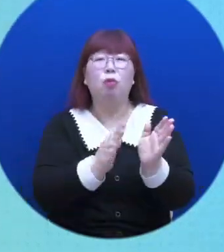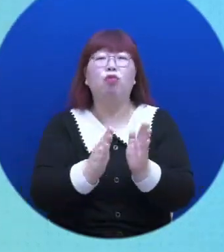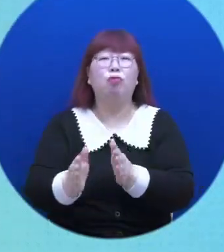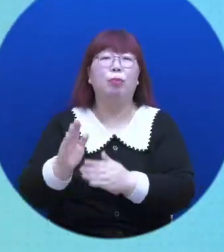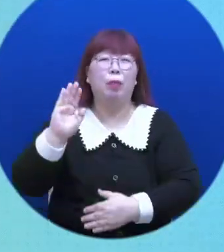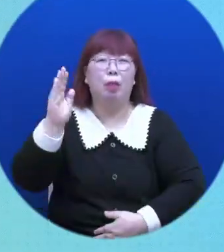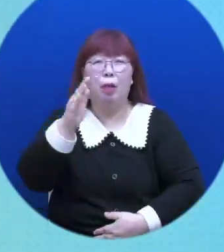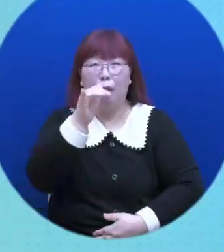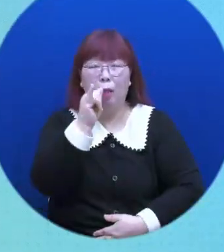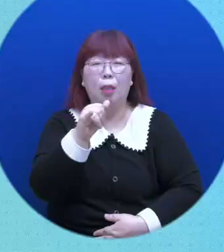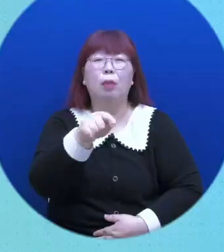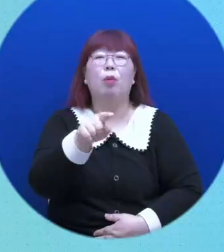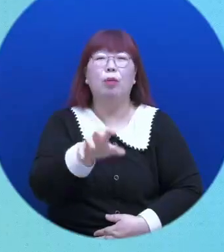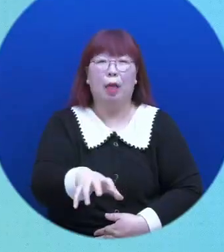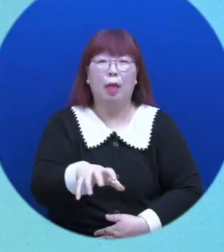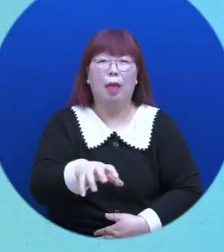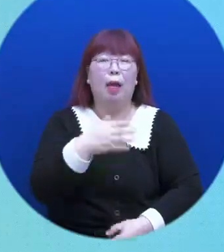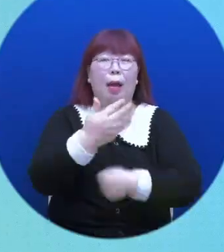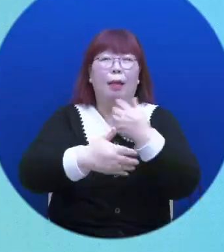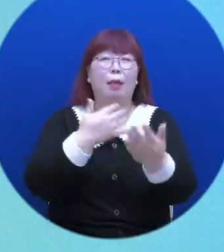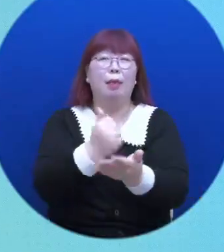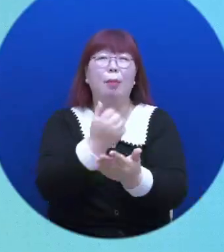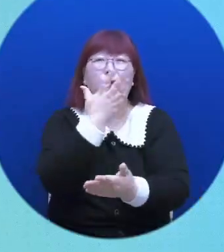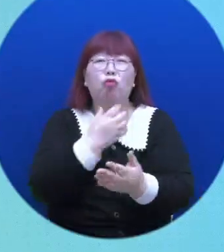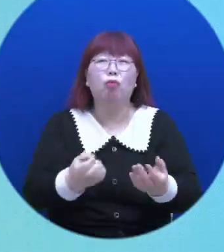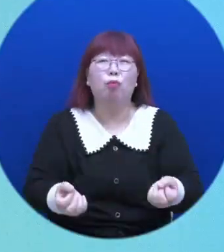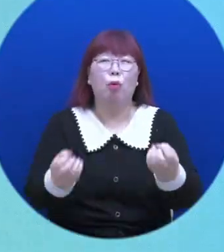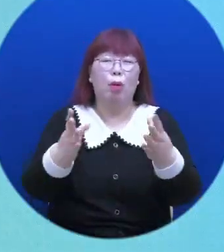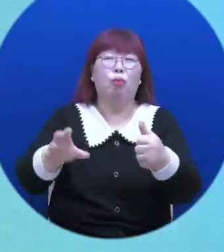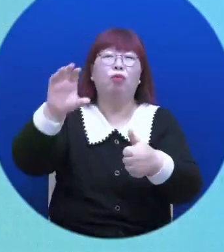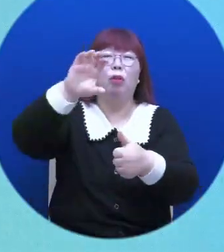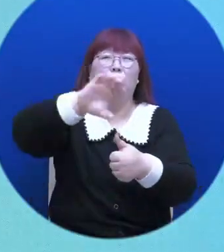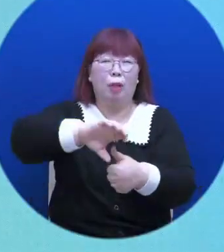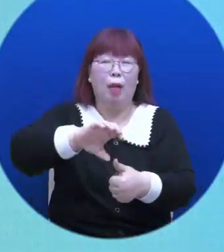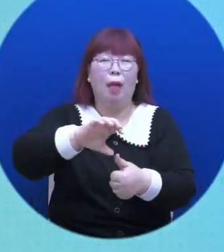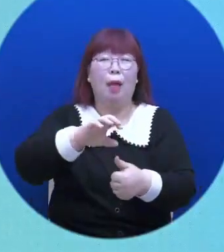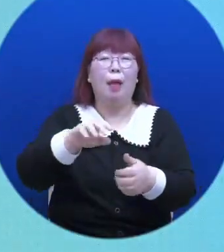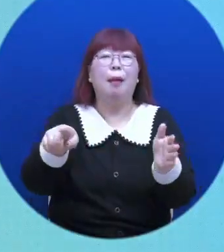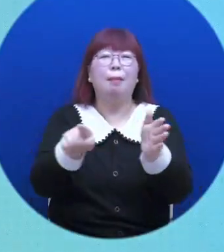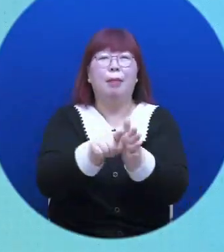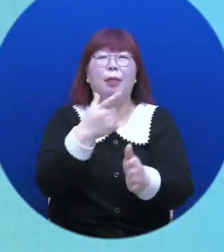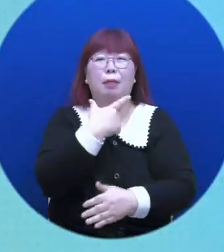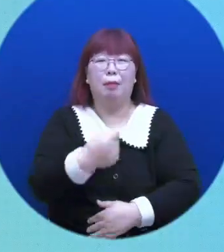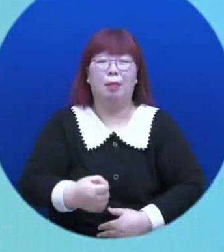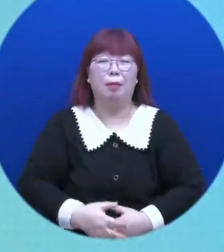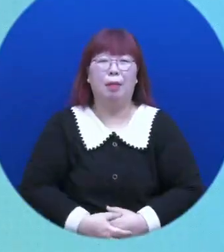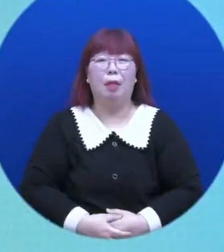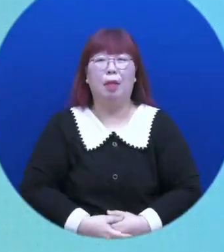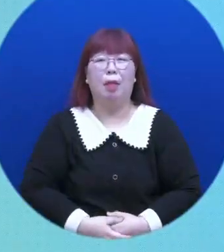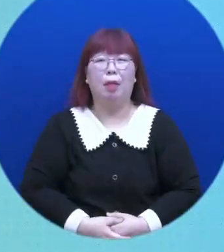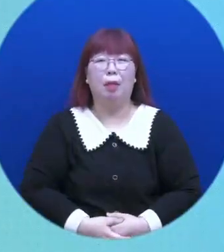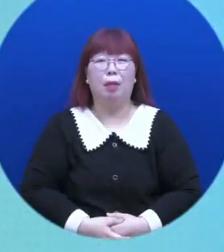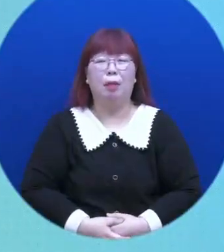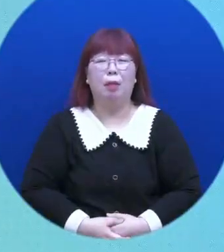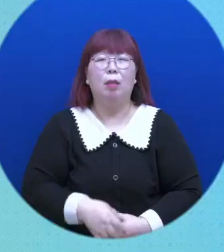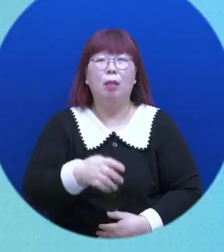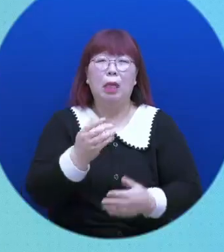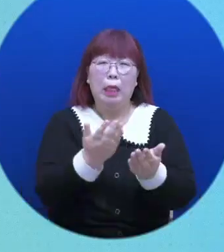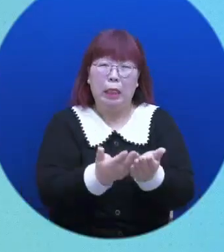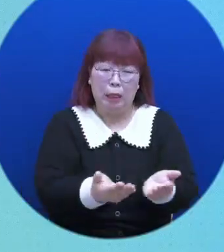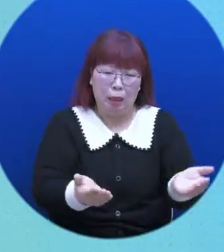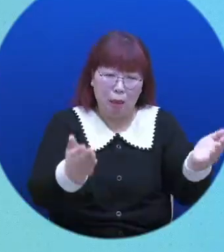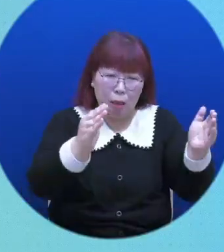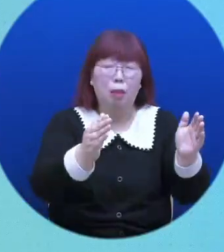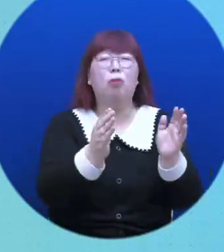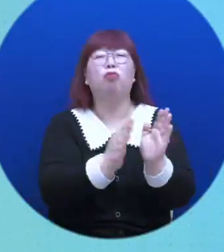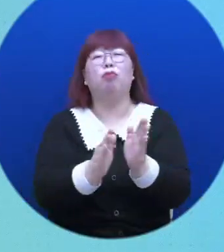준비되어 있는 그곳에 하나님의 축복이 부어진다 믿으시기를 주의 이름으로 축원합니다. 그거를 준비하라는